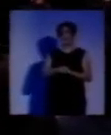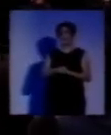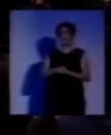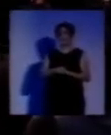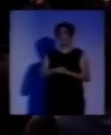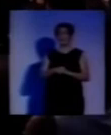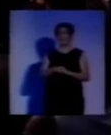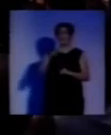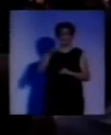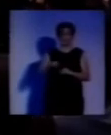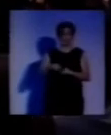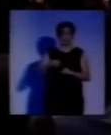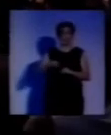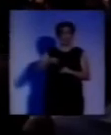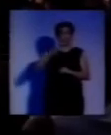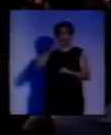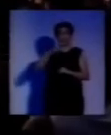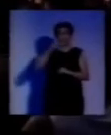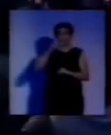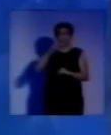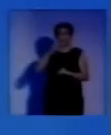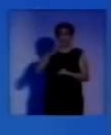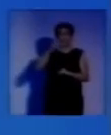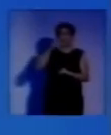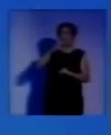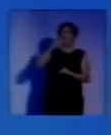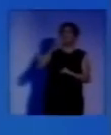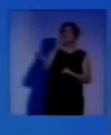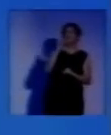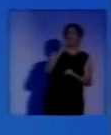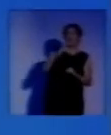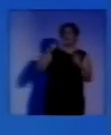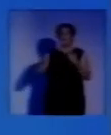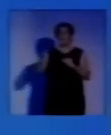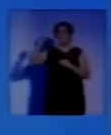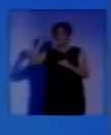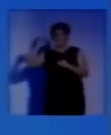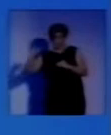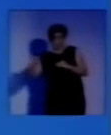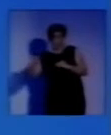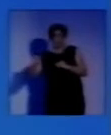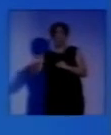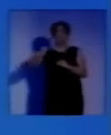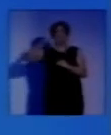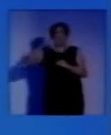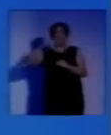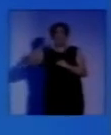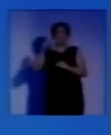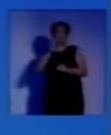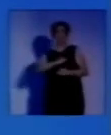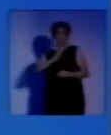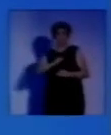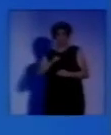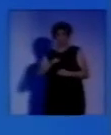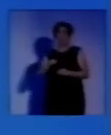Η ανάσα των 2,6 δισεκατομμυρίων ευρώ από την μείωση των στόχων του πρωτογενούς πλεονάσματος,